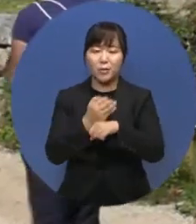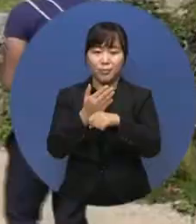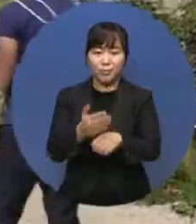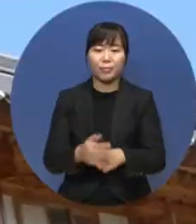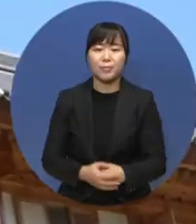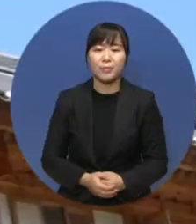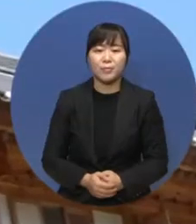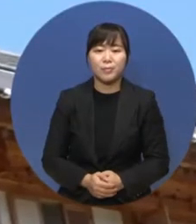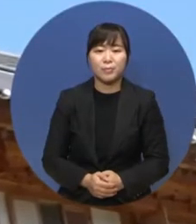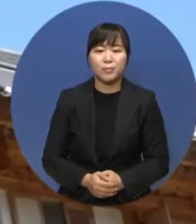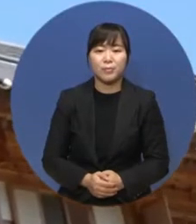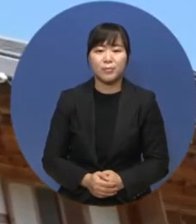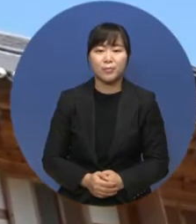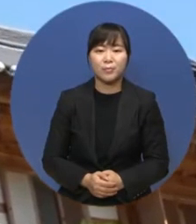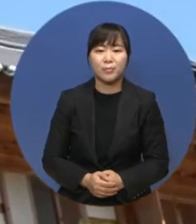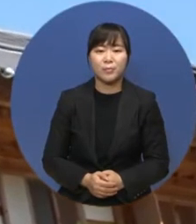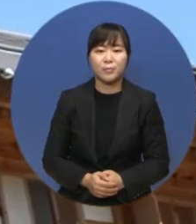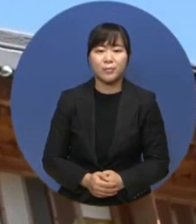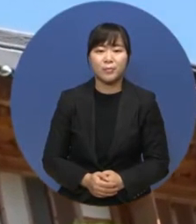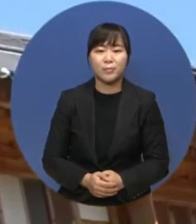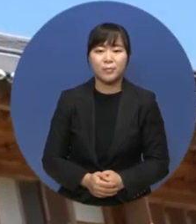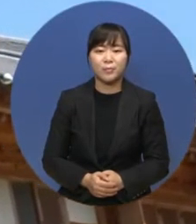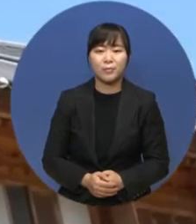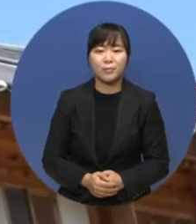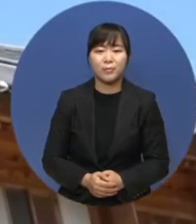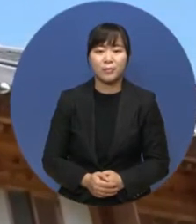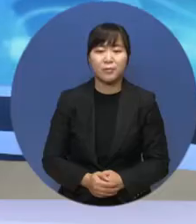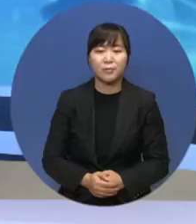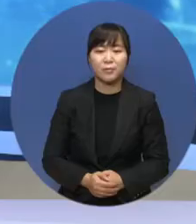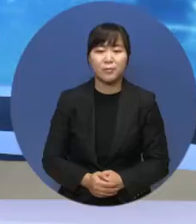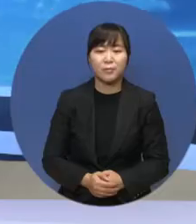전했습니다. 복지TV 뉴스 서정영입니다.